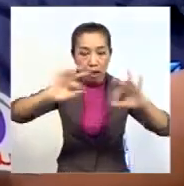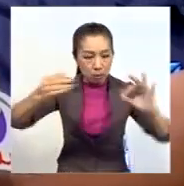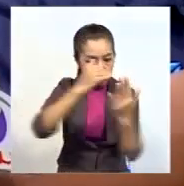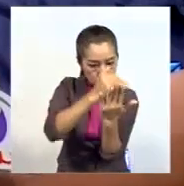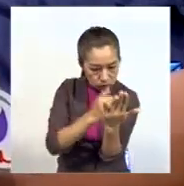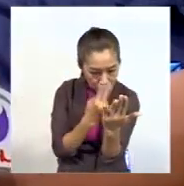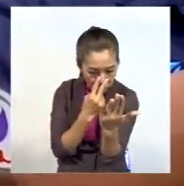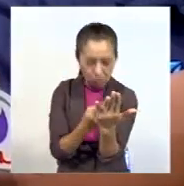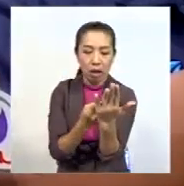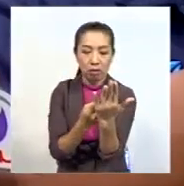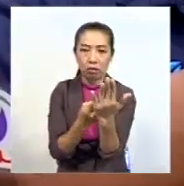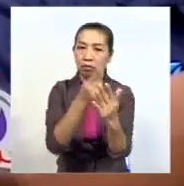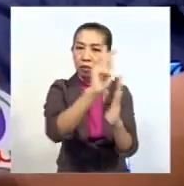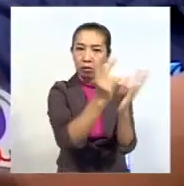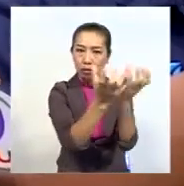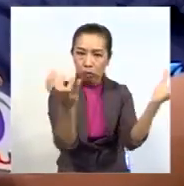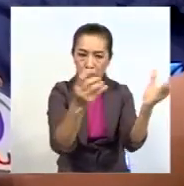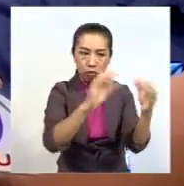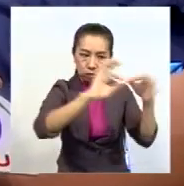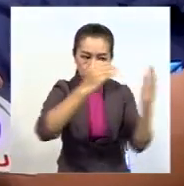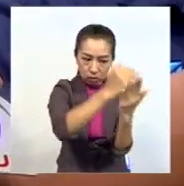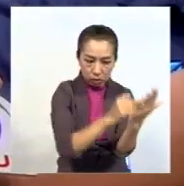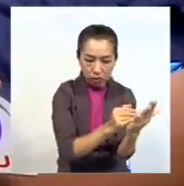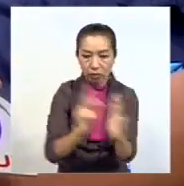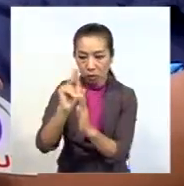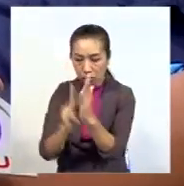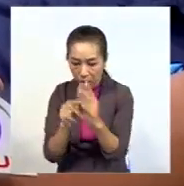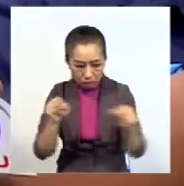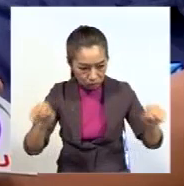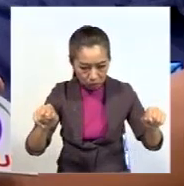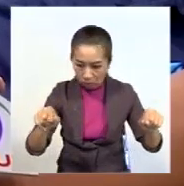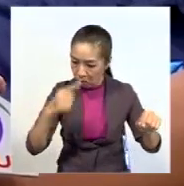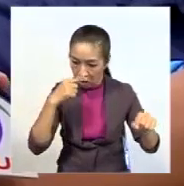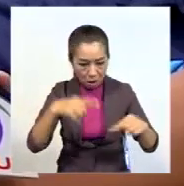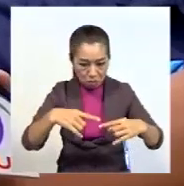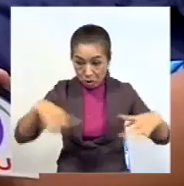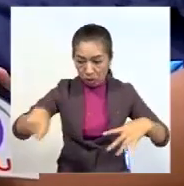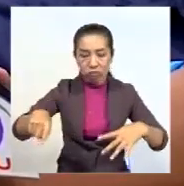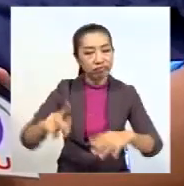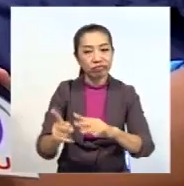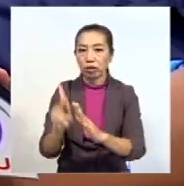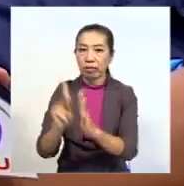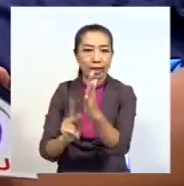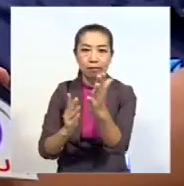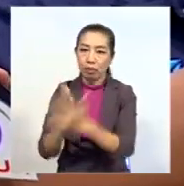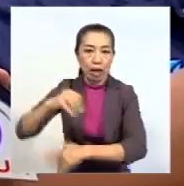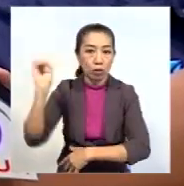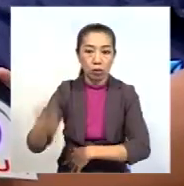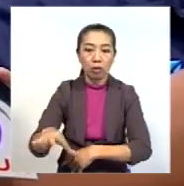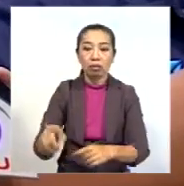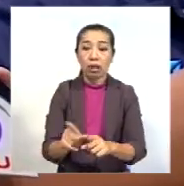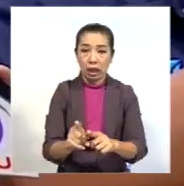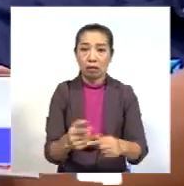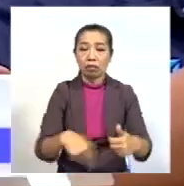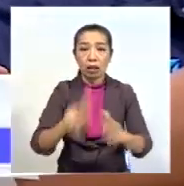ราขึ้นและขัดหรือแย้งต่อรัฐธรรมนูญนั้นเป็นสาระสำคัญกฎหมายนั้นจะตกไปทั้งฉบับเช่นเดียวกับกรณีของถ้าตรา